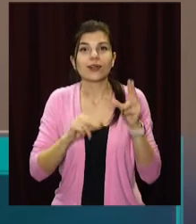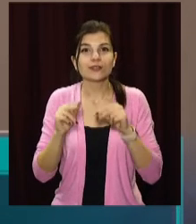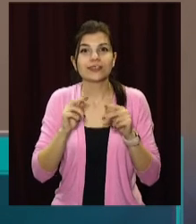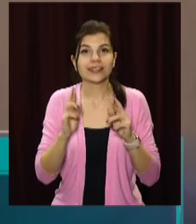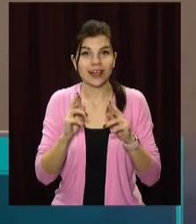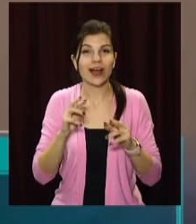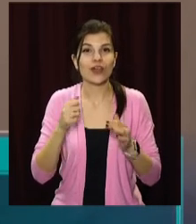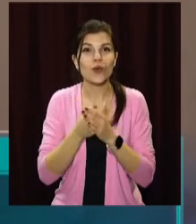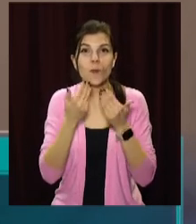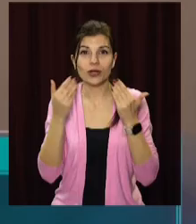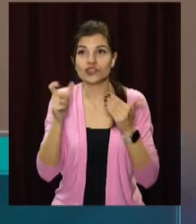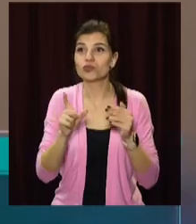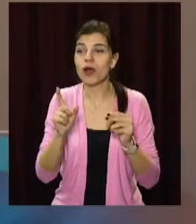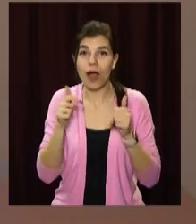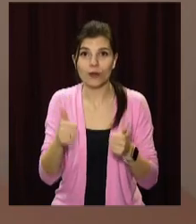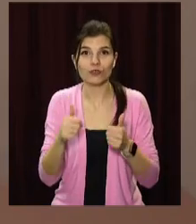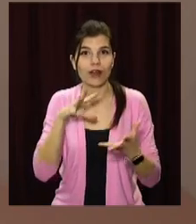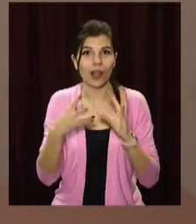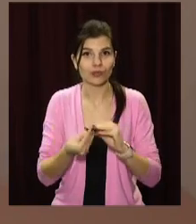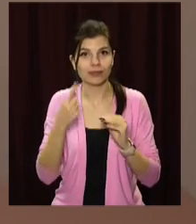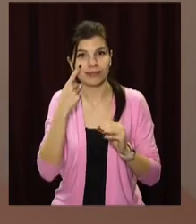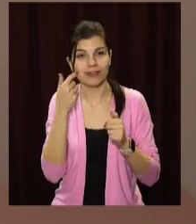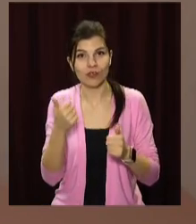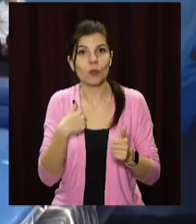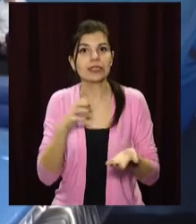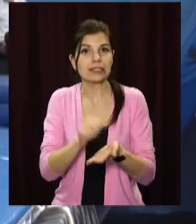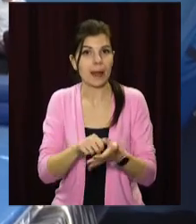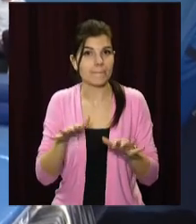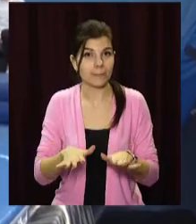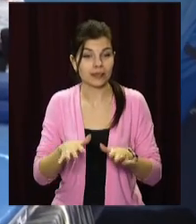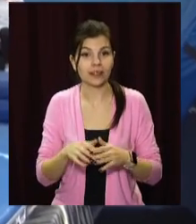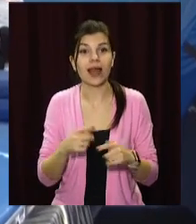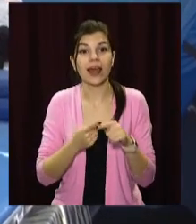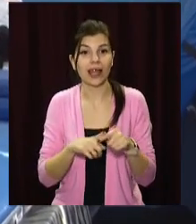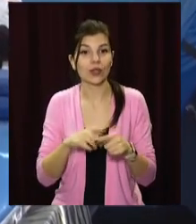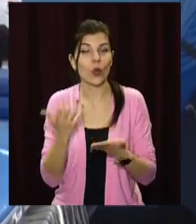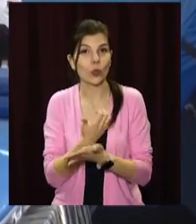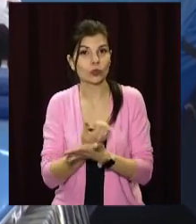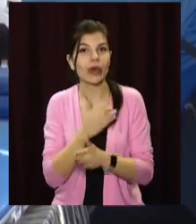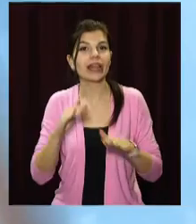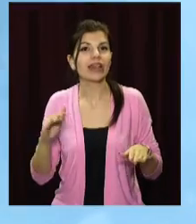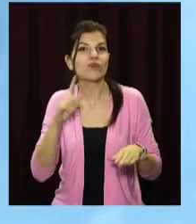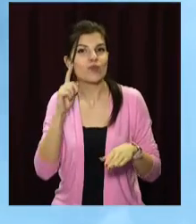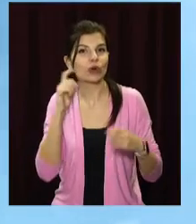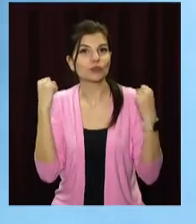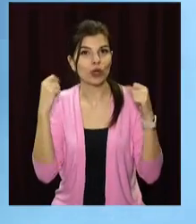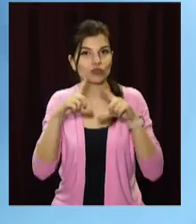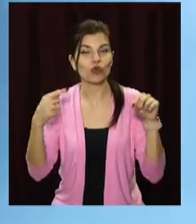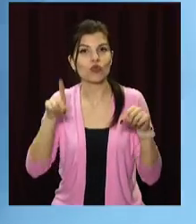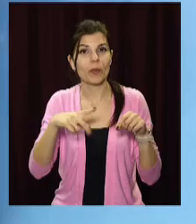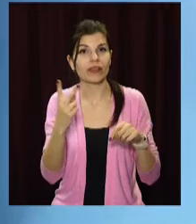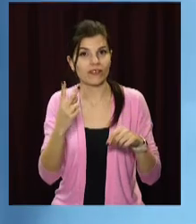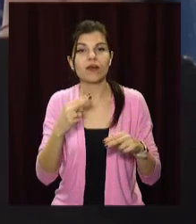за останнього чоловіка, щоб він добре відпрыгав, і ми зайняли місце. Цей успіх спортсмени дитячо-юнацької спортивної школи